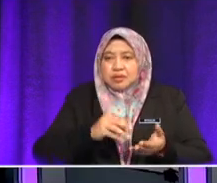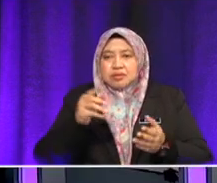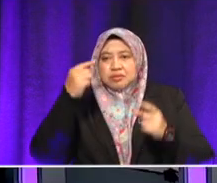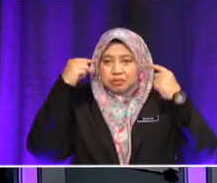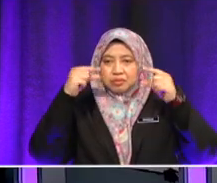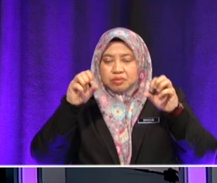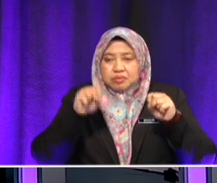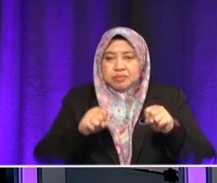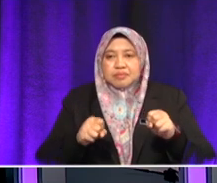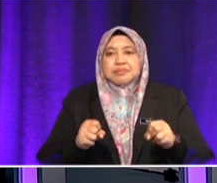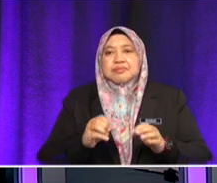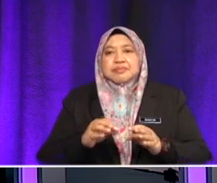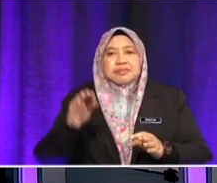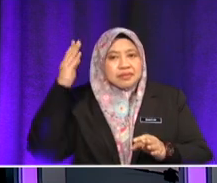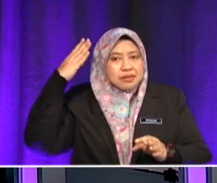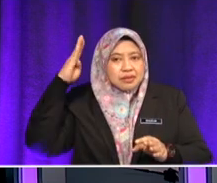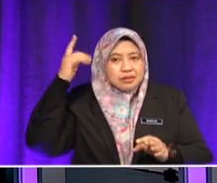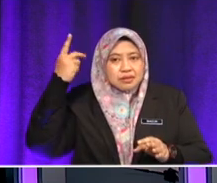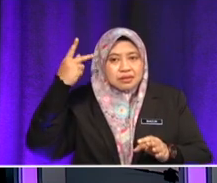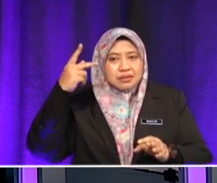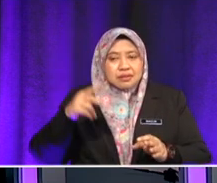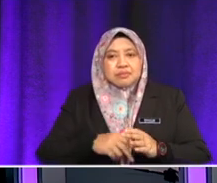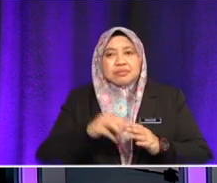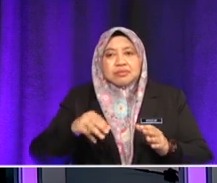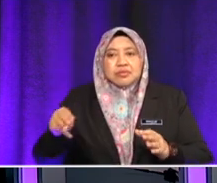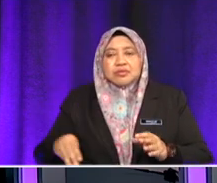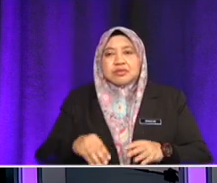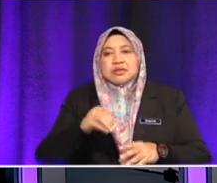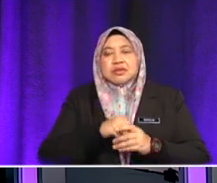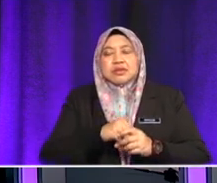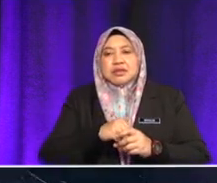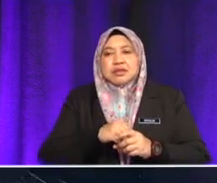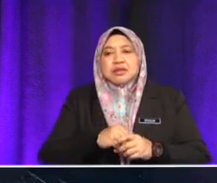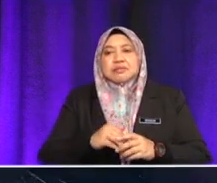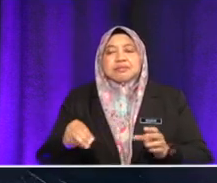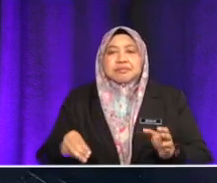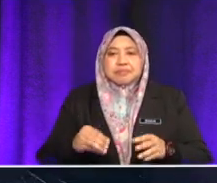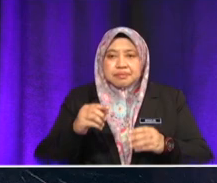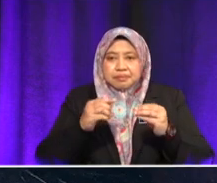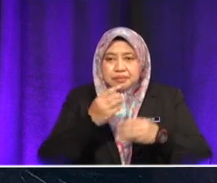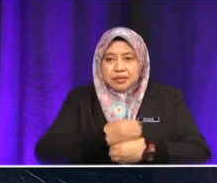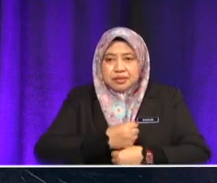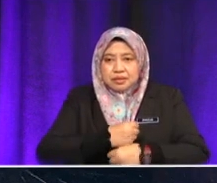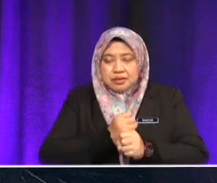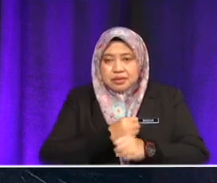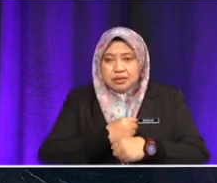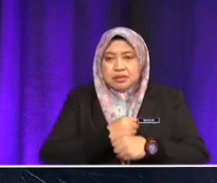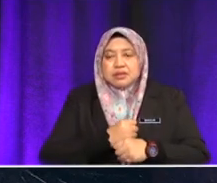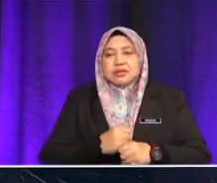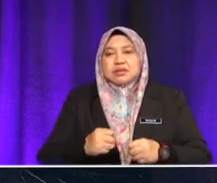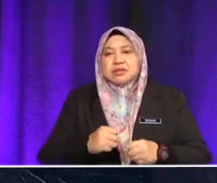minta si murid melihat murid hasil keju murid mungkin akan keluar dalam bentuk untuk perenggan dalam bentuk biografi